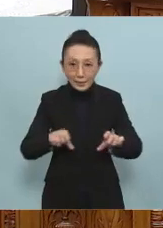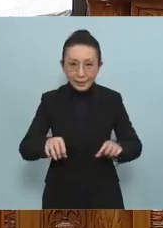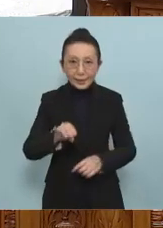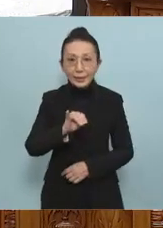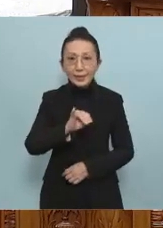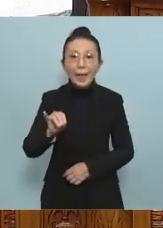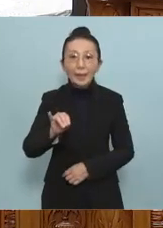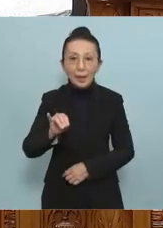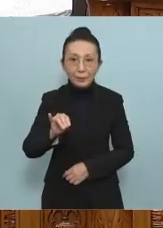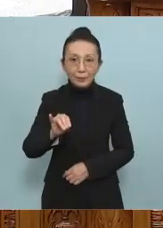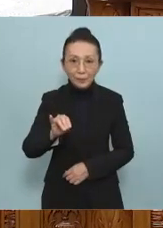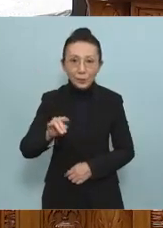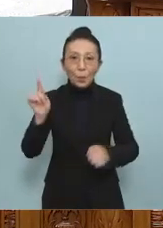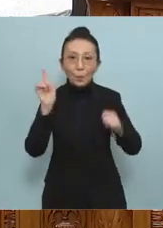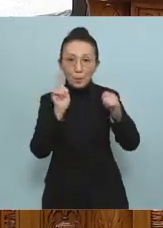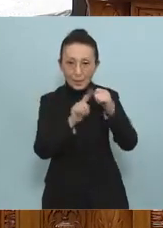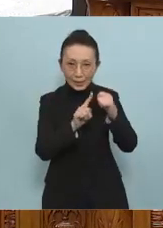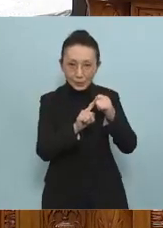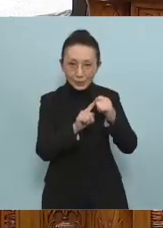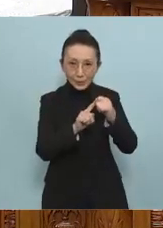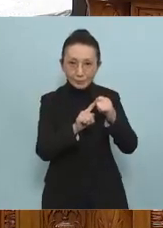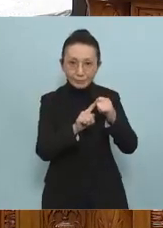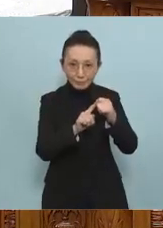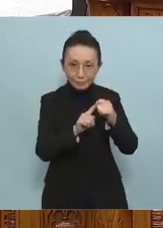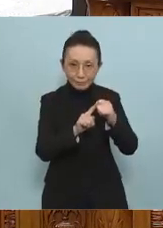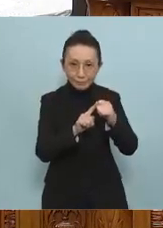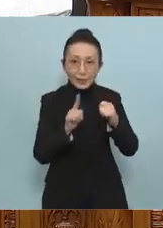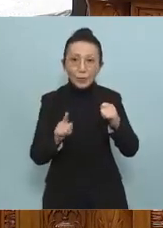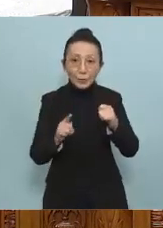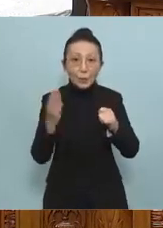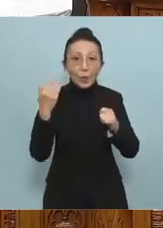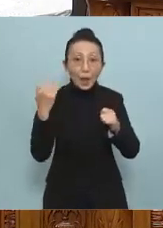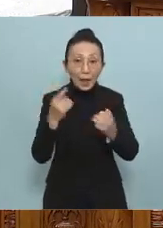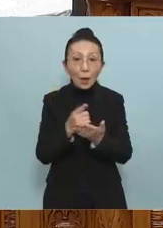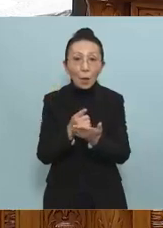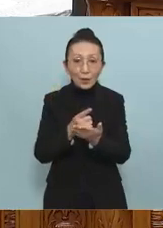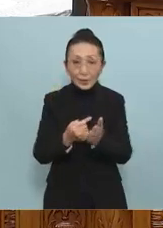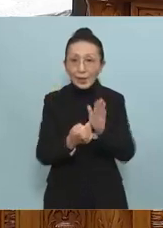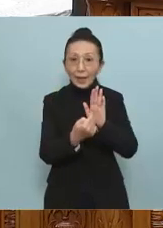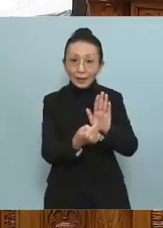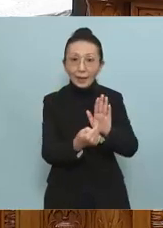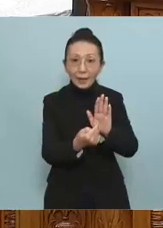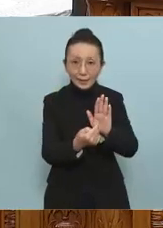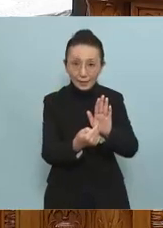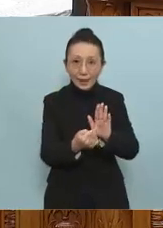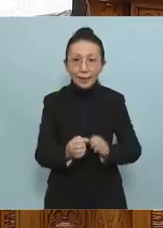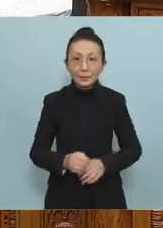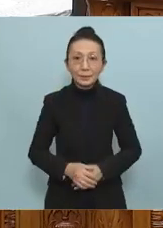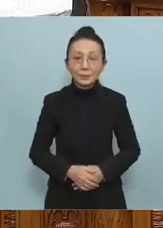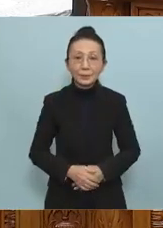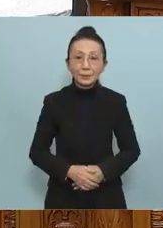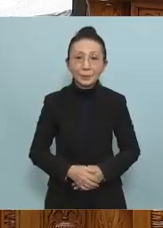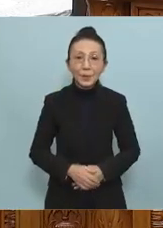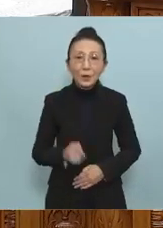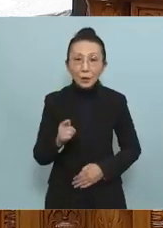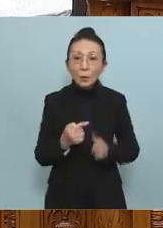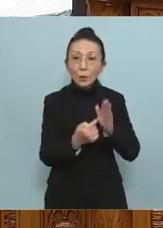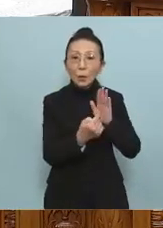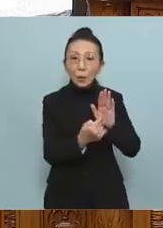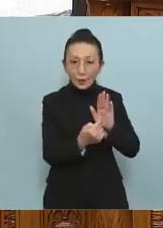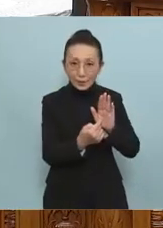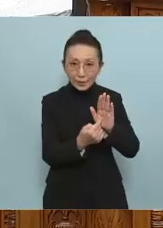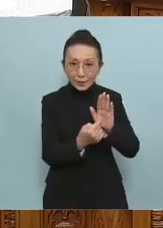とすることを目指す、このように骨太の方針で明らかにしておりますが、この方針に基づい